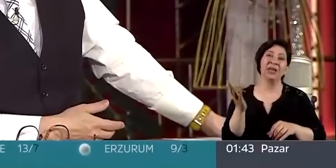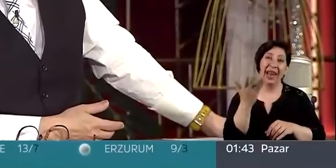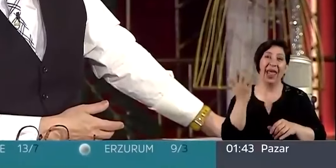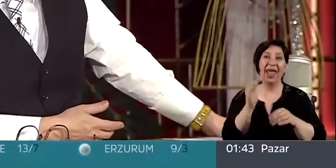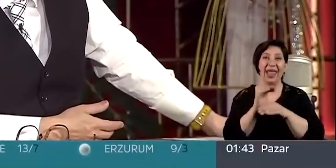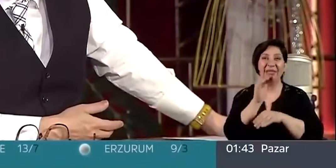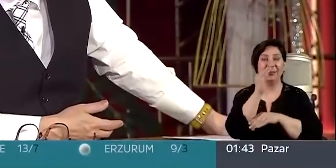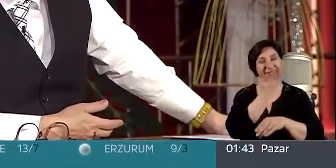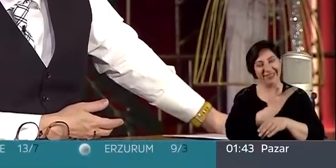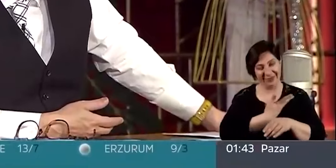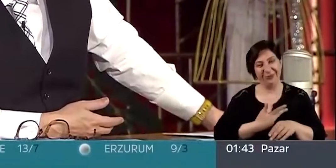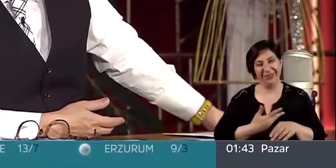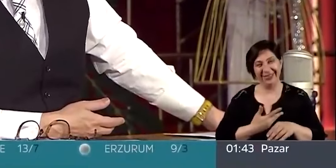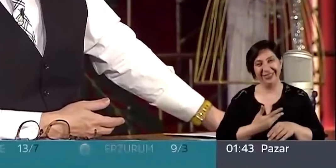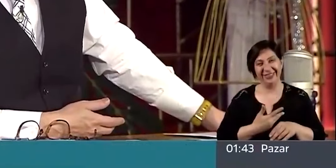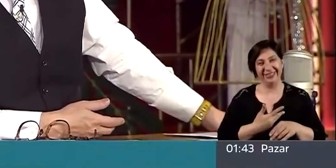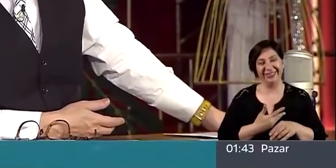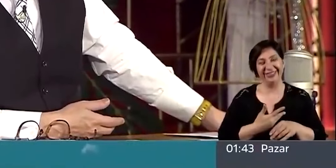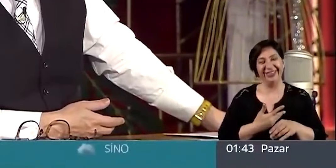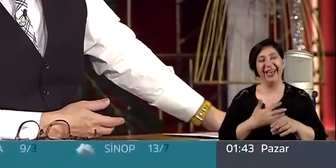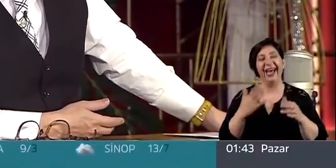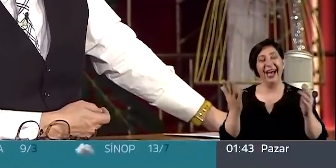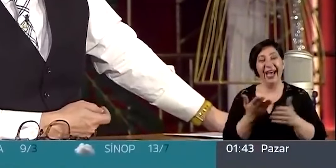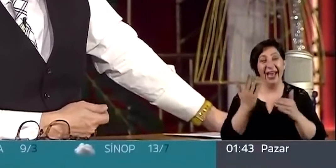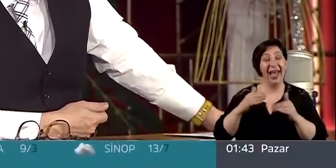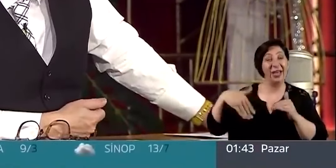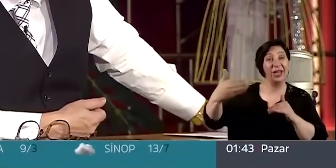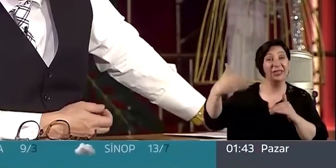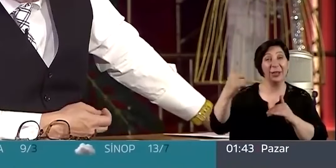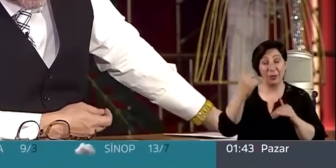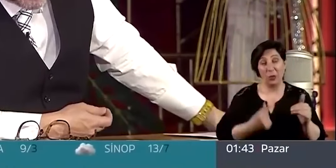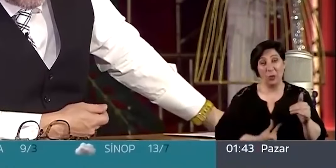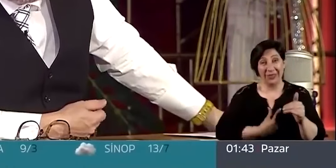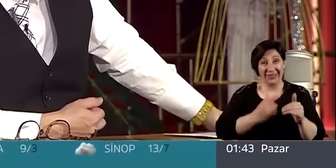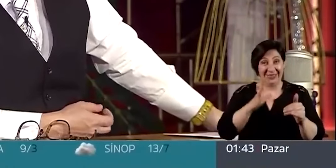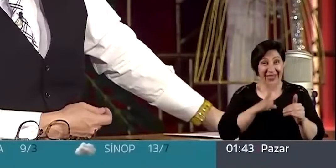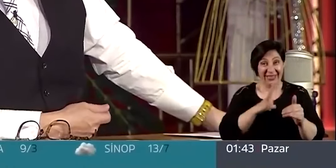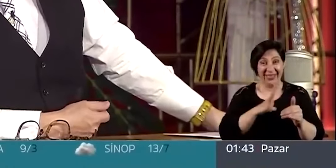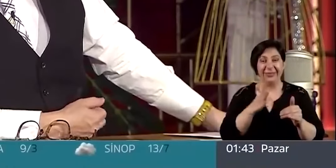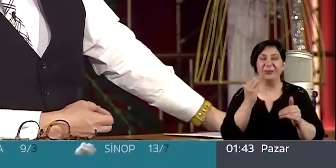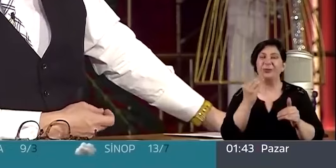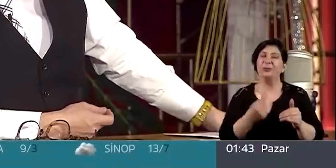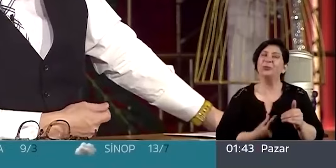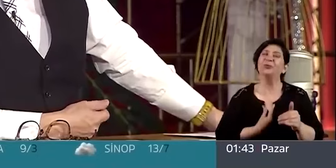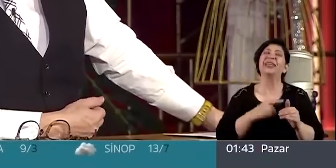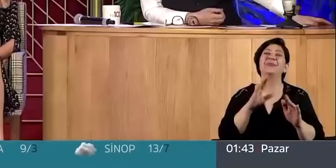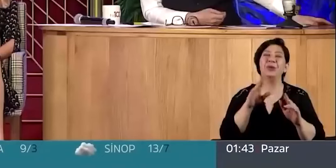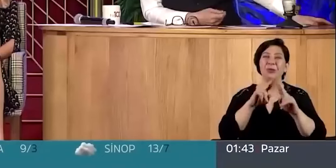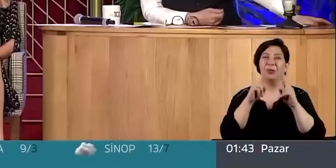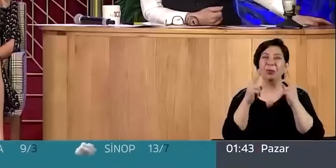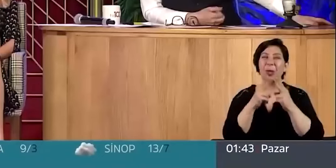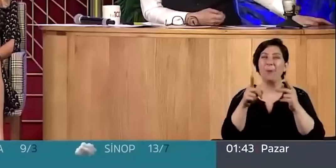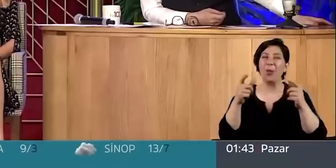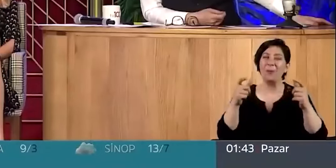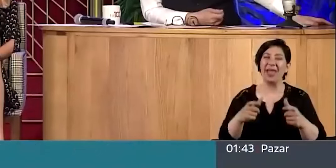hala yaşamayı seviyorsanız, hala gelecekten bir ümidiniz varsa çok ümitlenmeyin. Dünya böyle bir